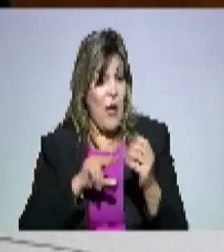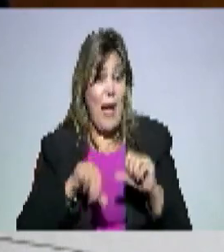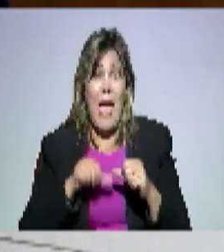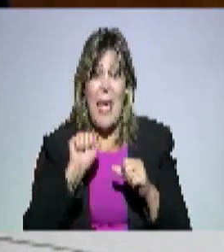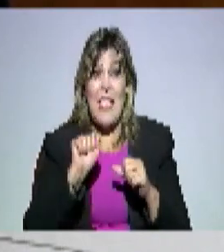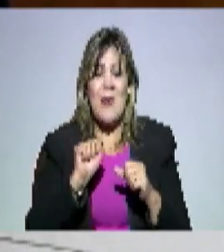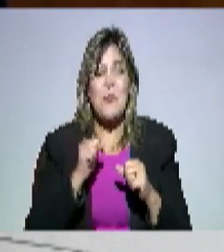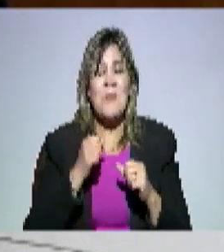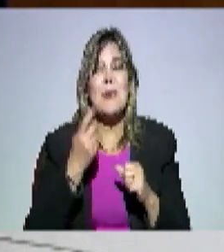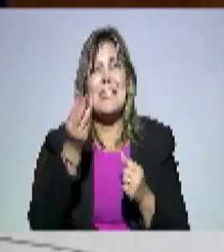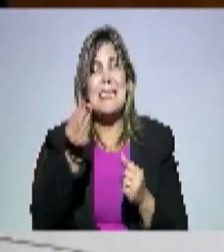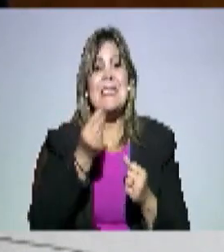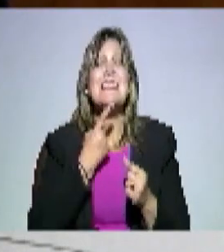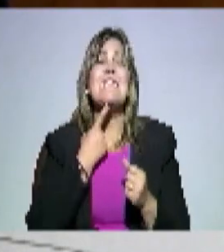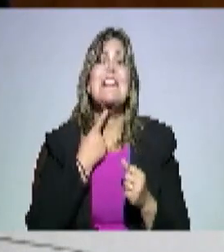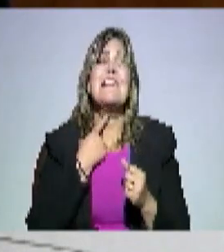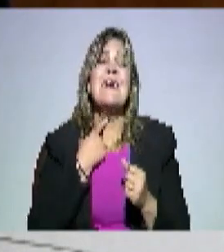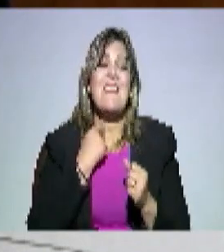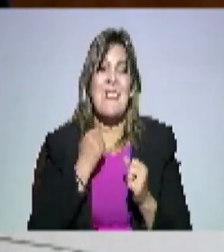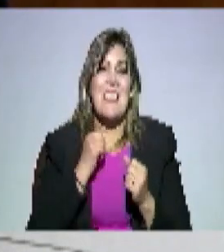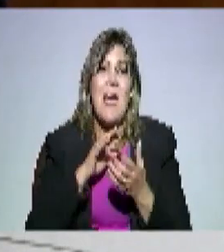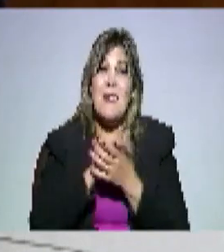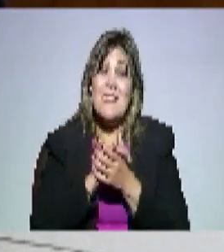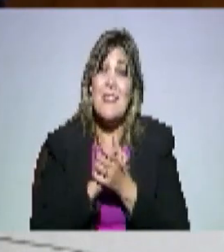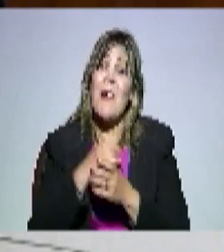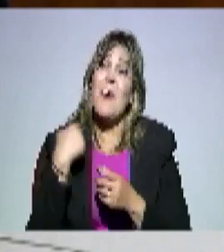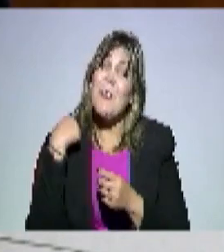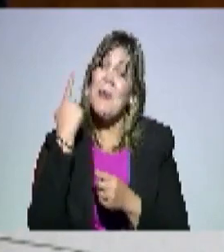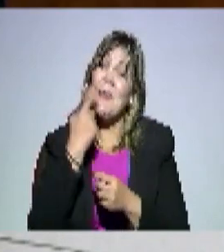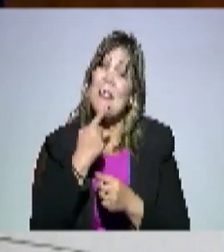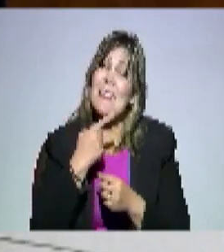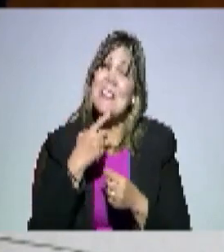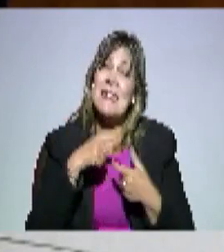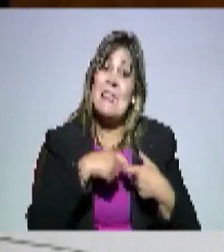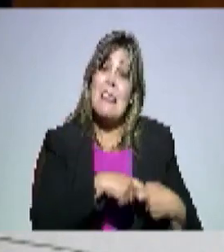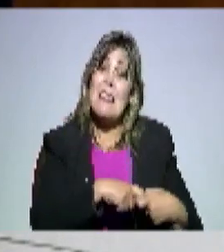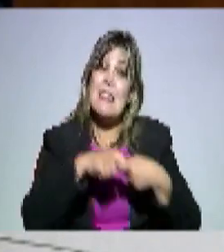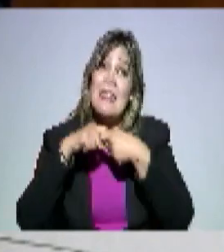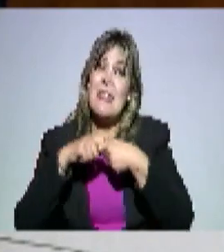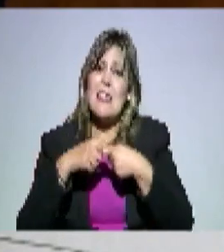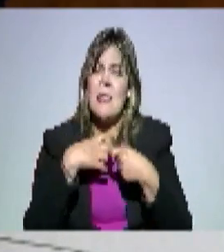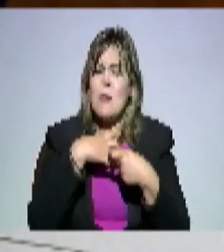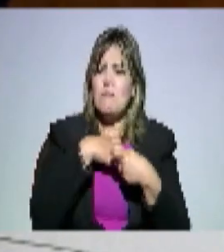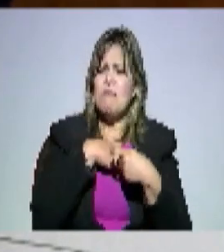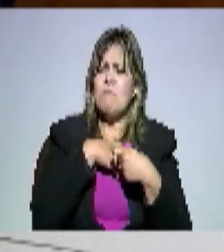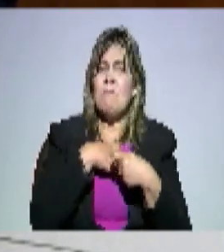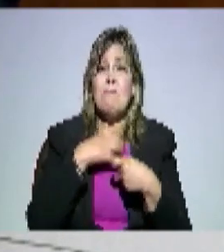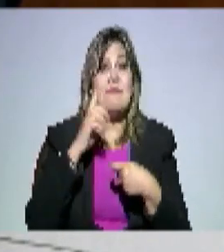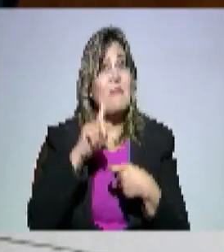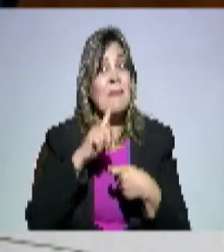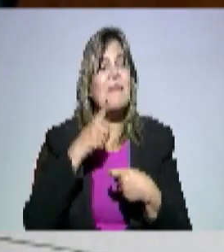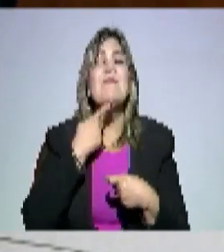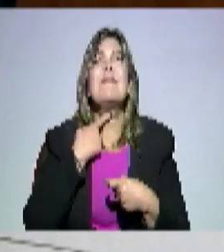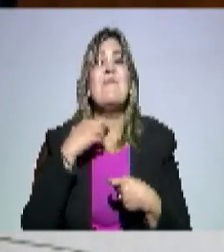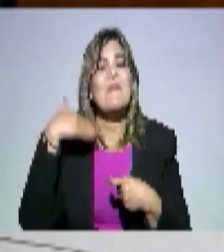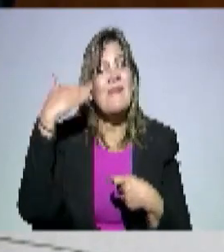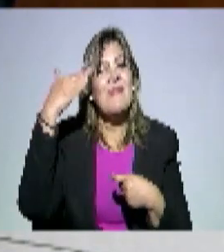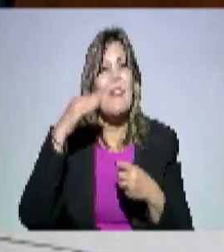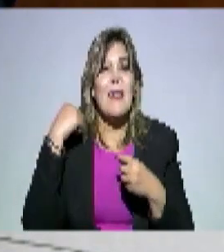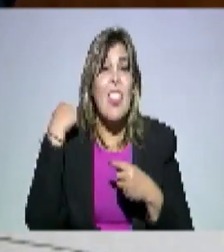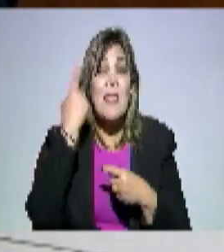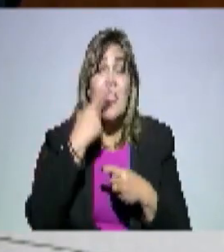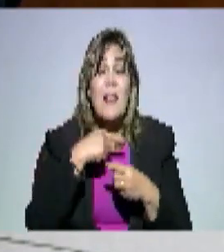تعمل ايه تنقل الانسان من الياس الى الرجاء لان زي ما بقول لحضراتكم القديسين بتنوع حالتهم